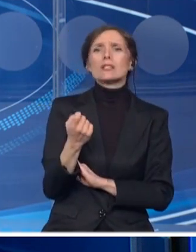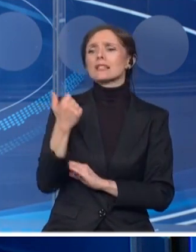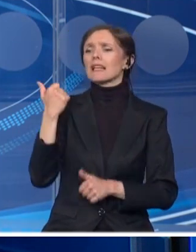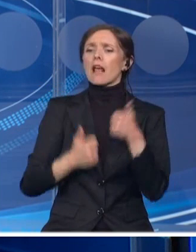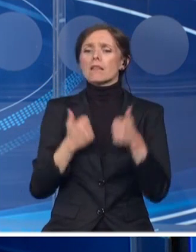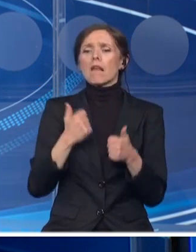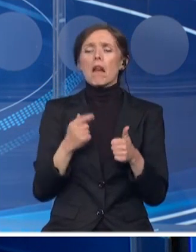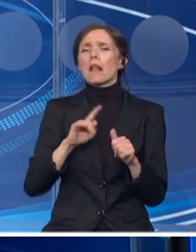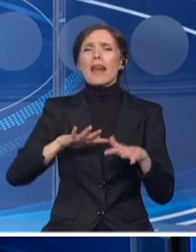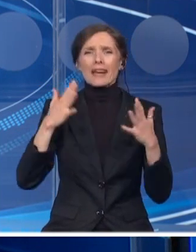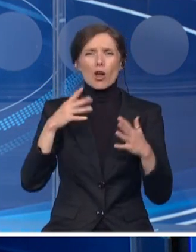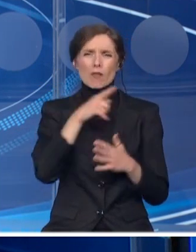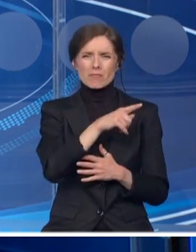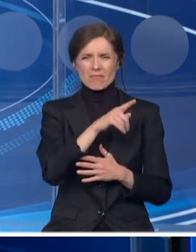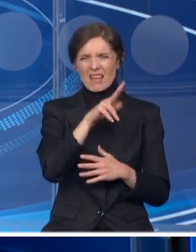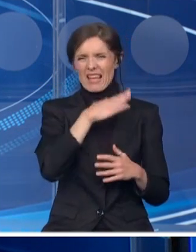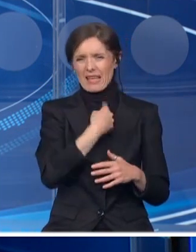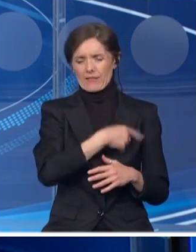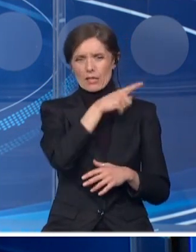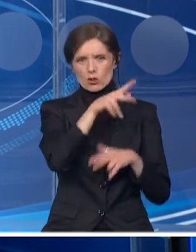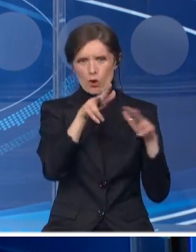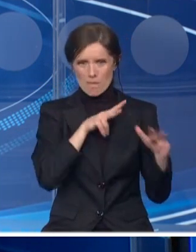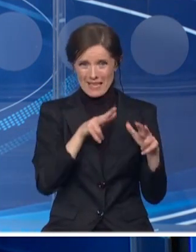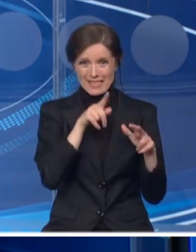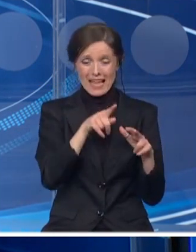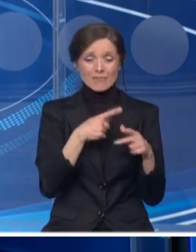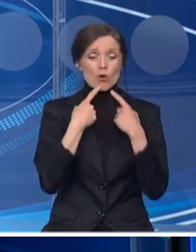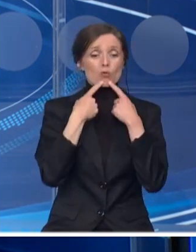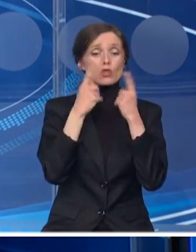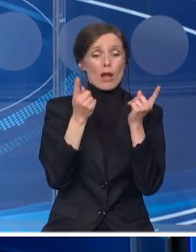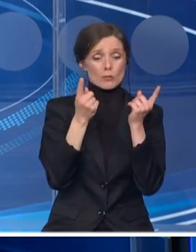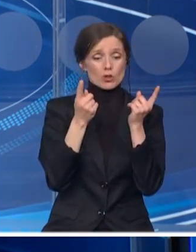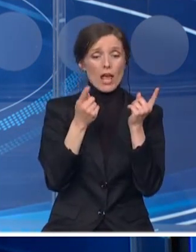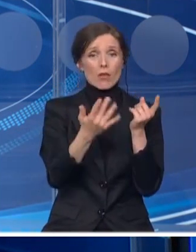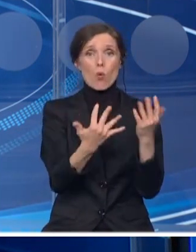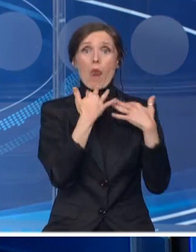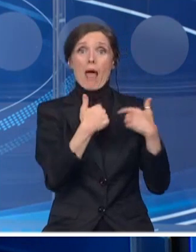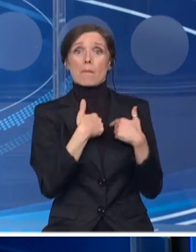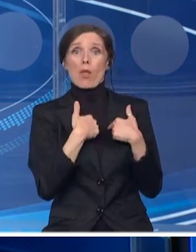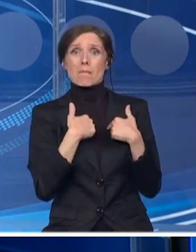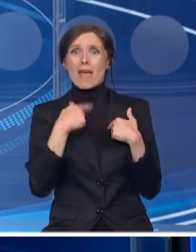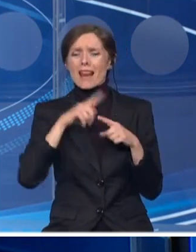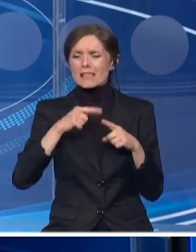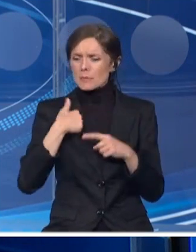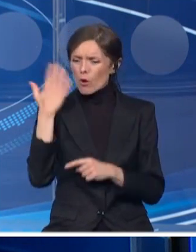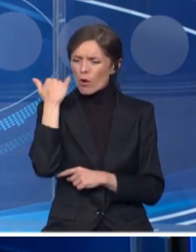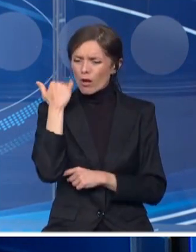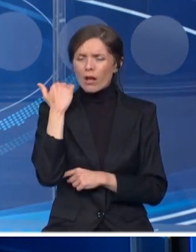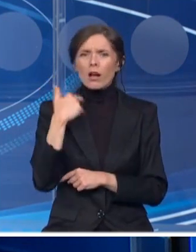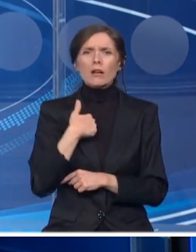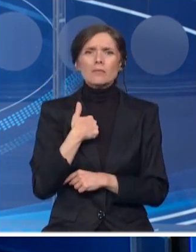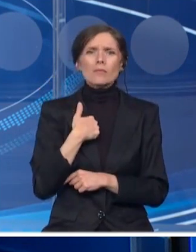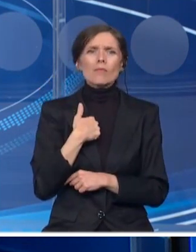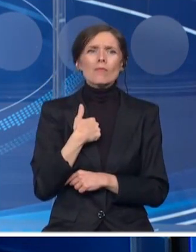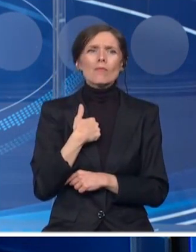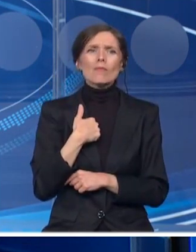Radman, odnosno njihovo ministarstvo je u saopštenju napalo moju reakciju onom prilikom